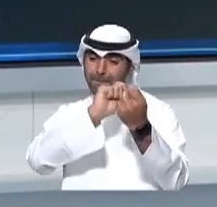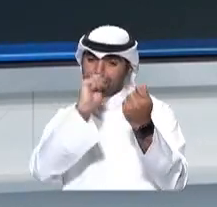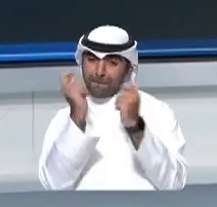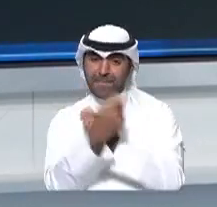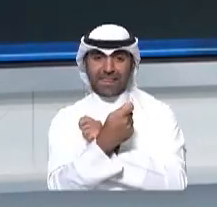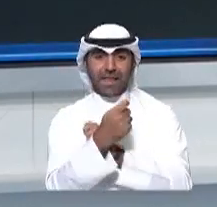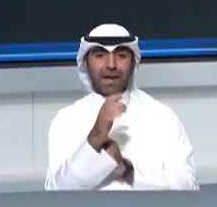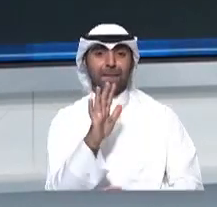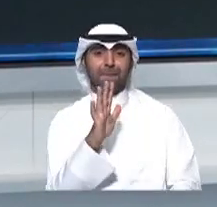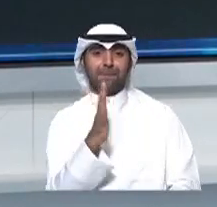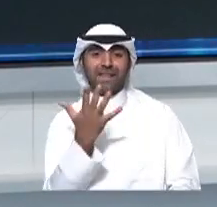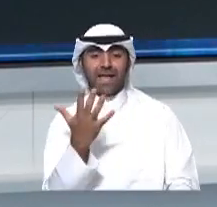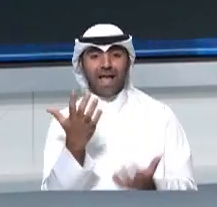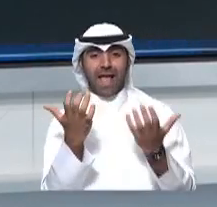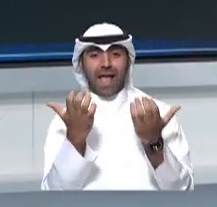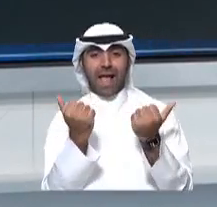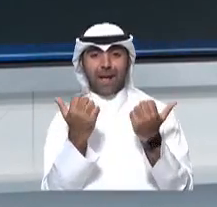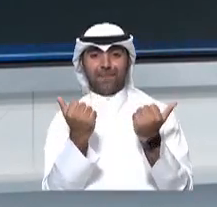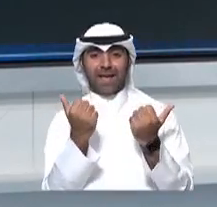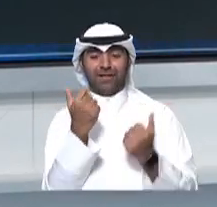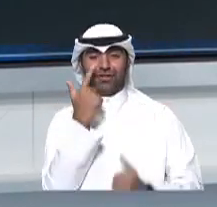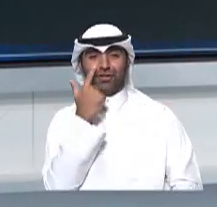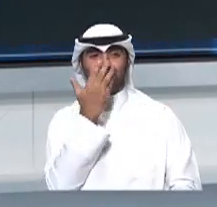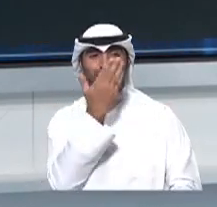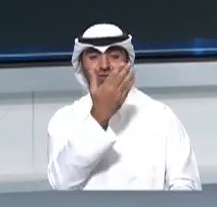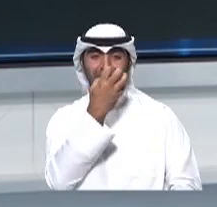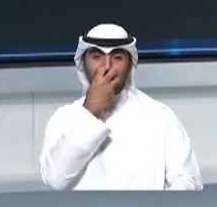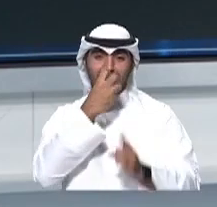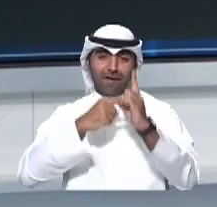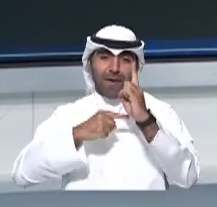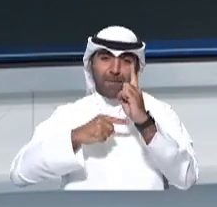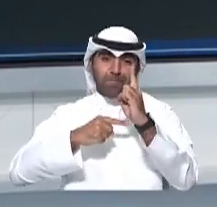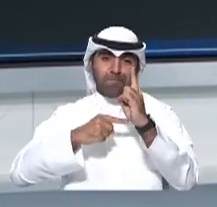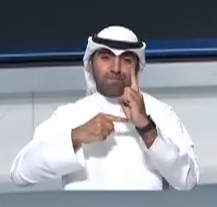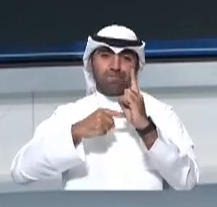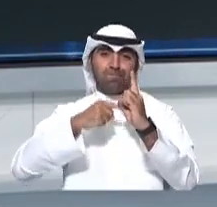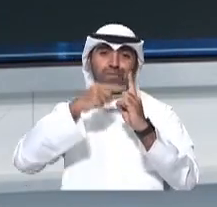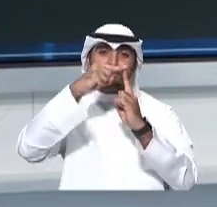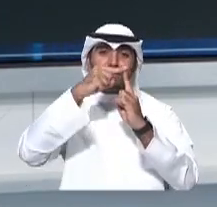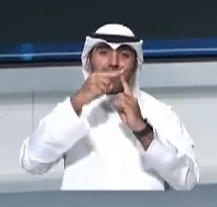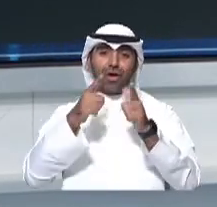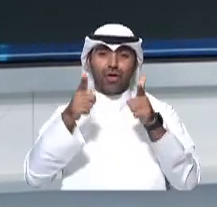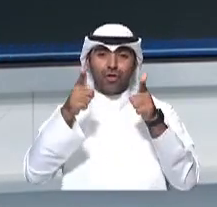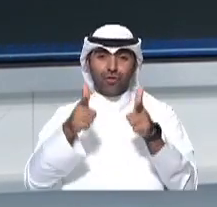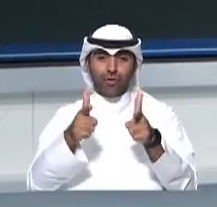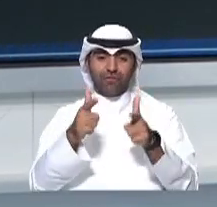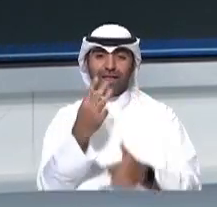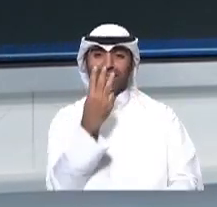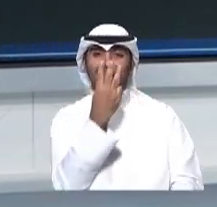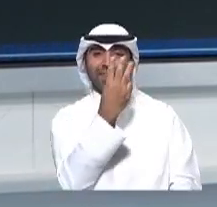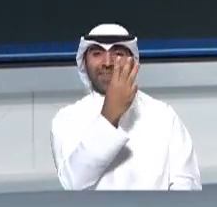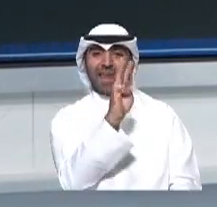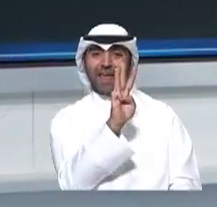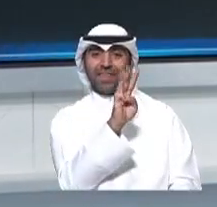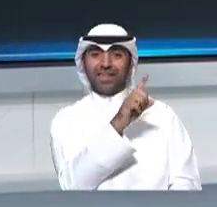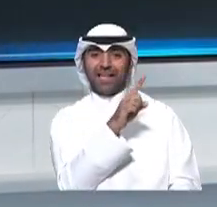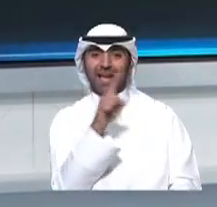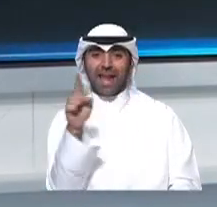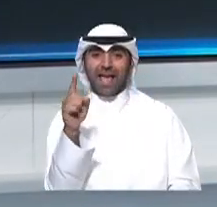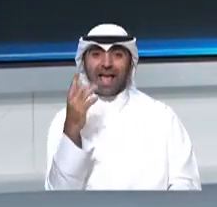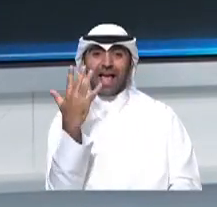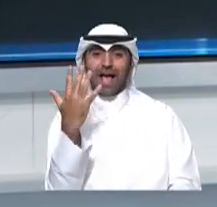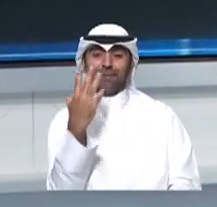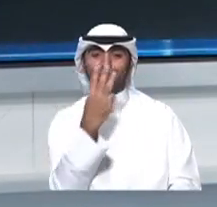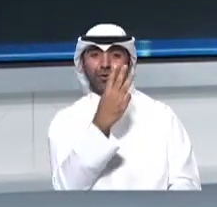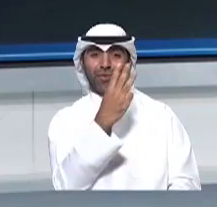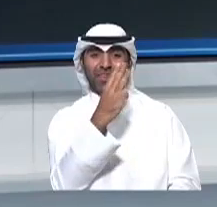كيلومتر في الساعة، درجة الحرارة الحالية 20 درجة مئوية، الرطوبة النسبية 26%، الرؤية الأفقية جيدة